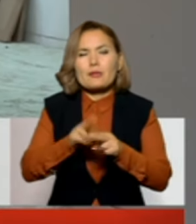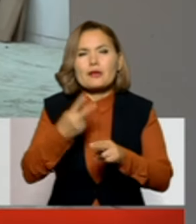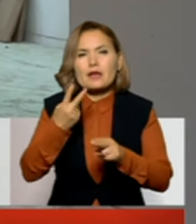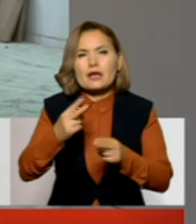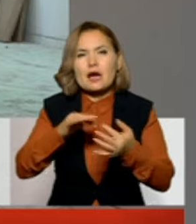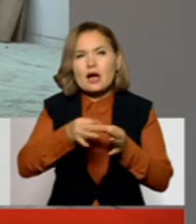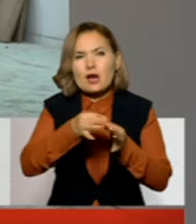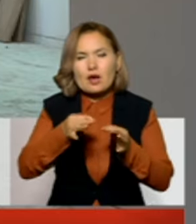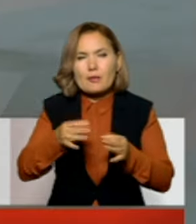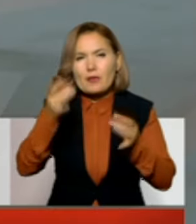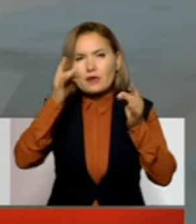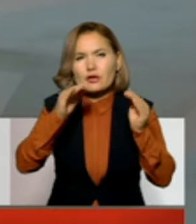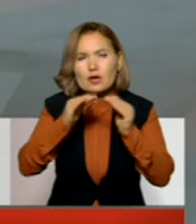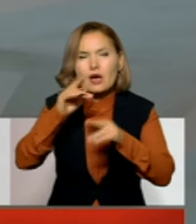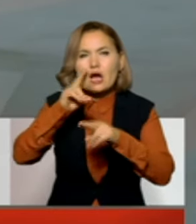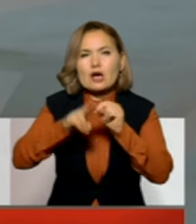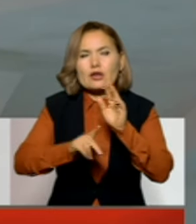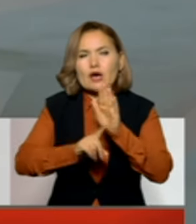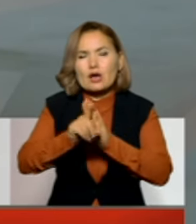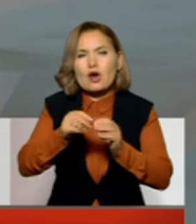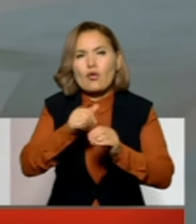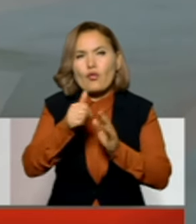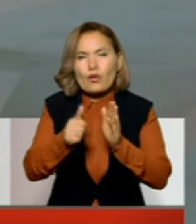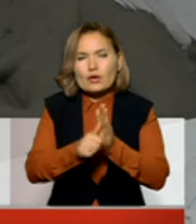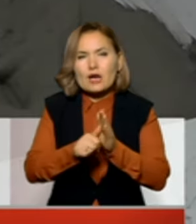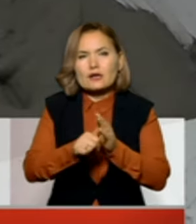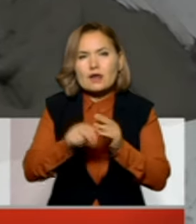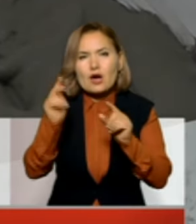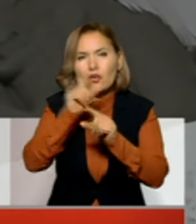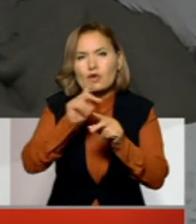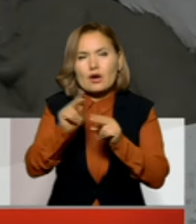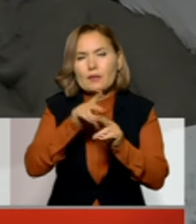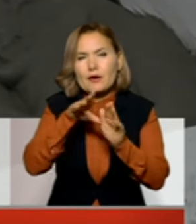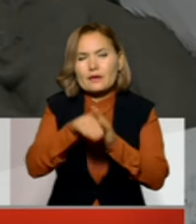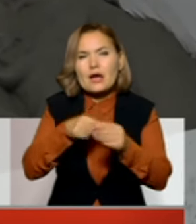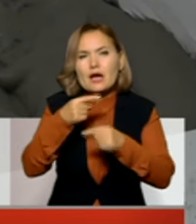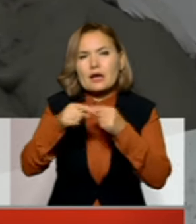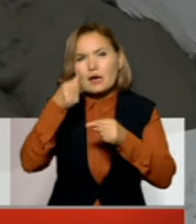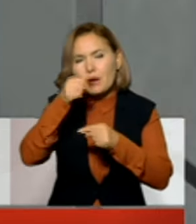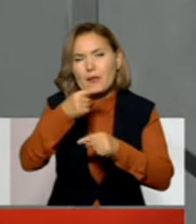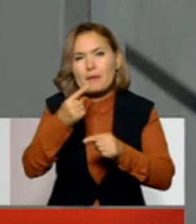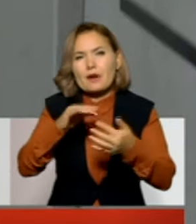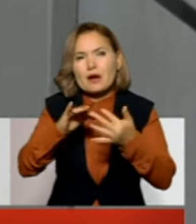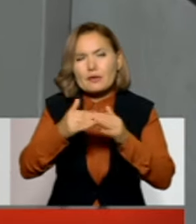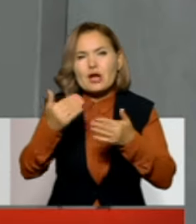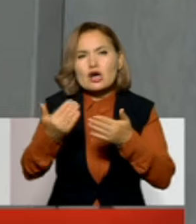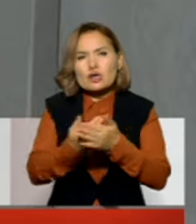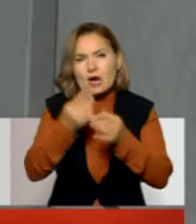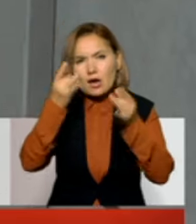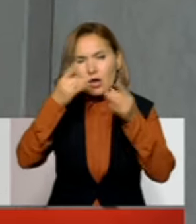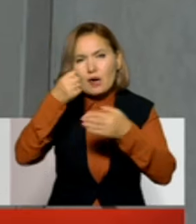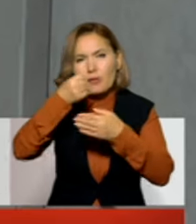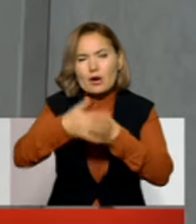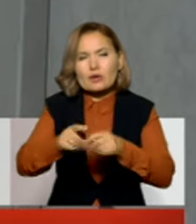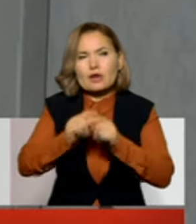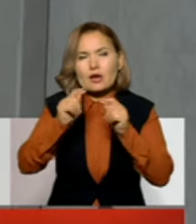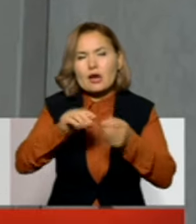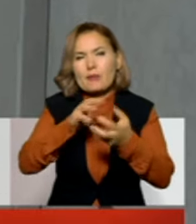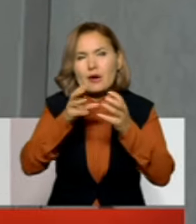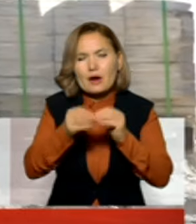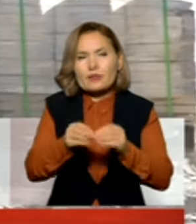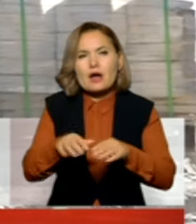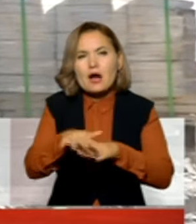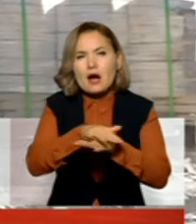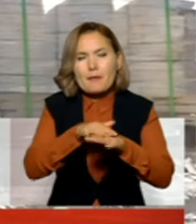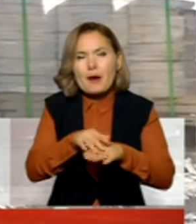ауылда су жаңа мәдениет үйлері салынып, 16 нысан жөндеуден өткен. Келер жылы тағы бір ауылда жаңа ғимарат бой көтермек. Заң бойынша адам